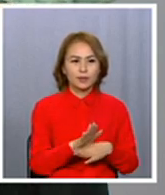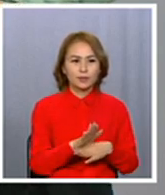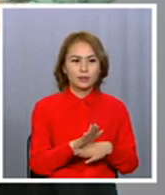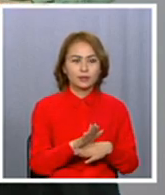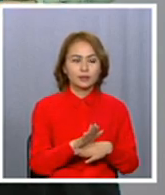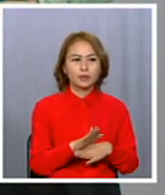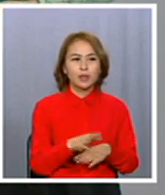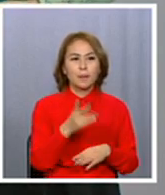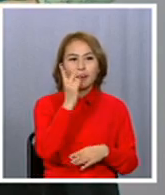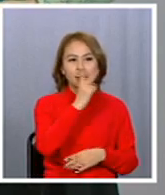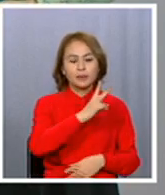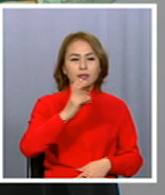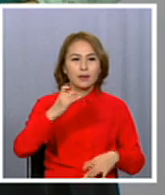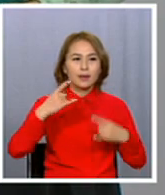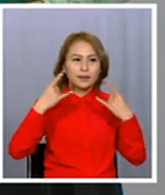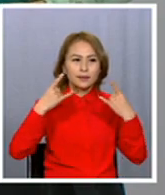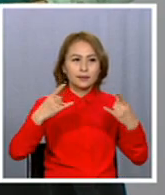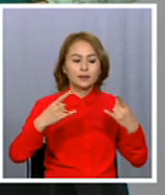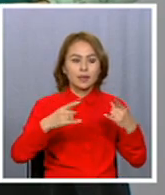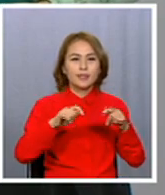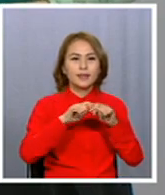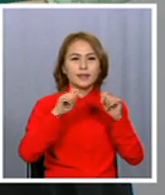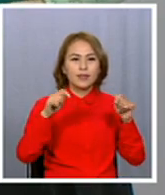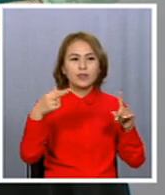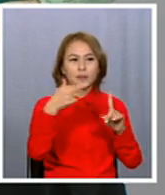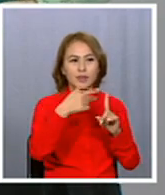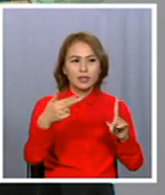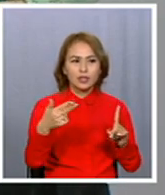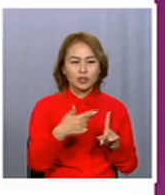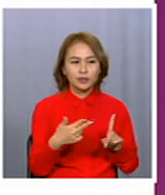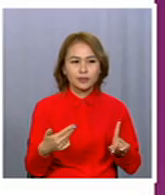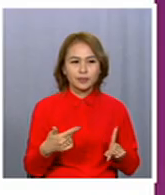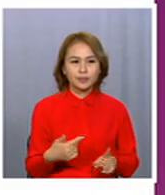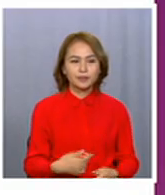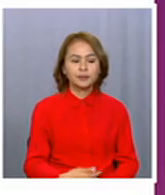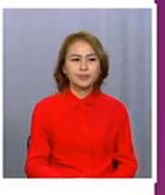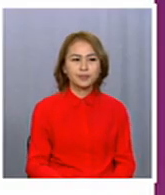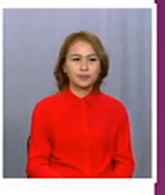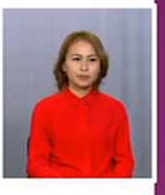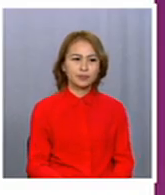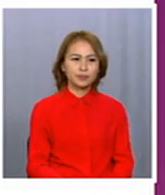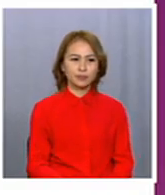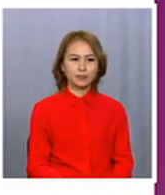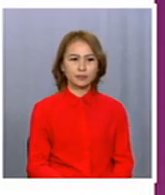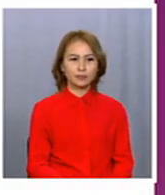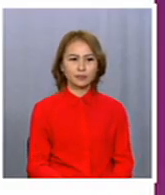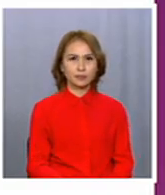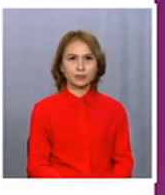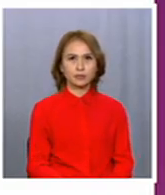ребята, внимательно на картинки. Составьте по ним предложение.